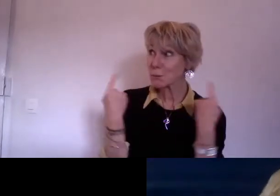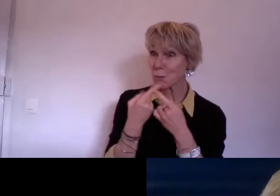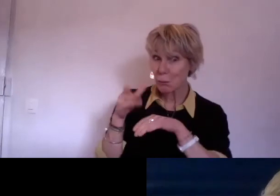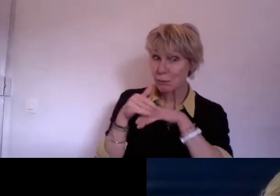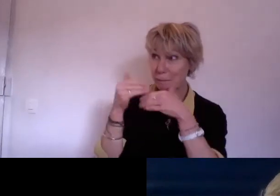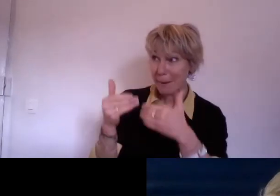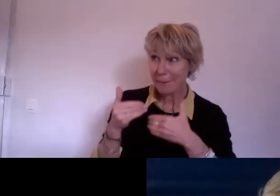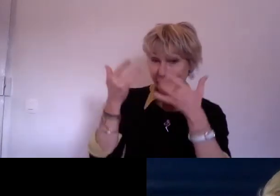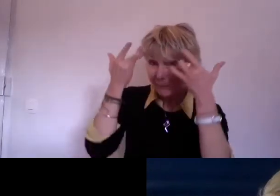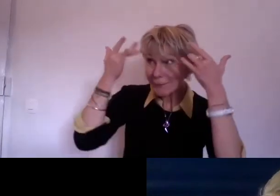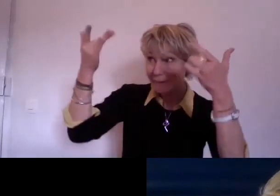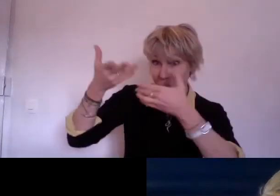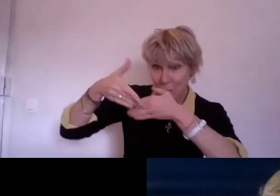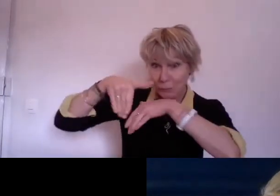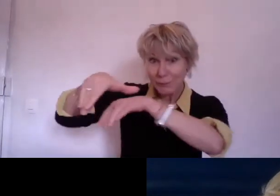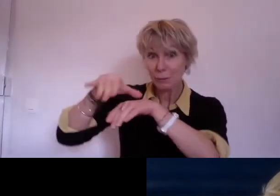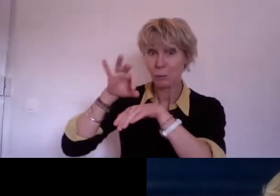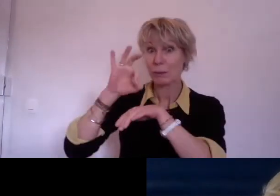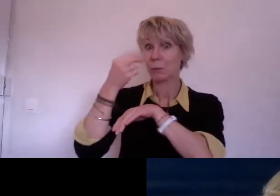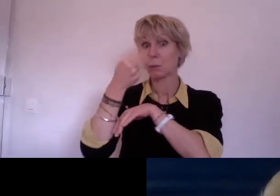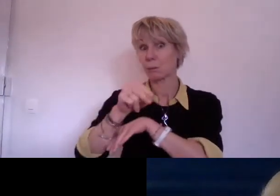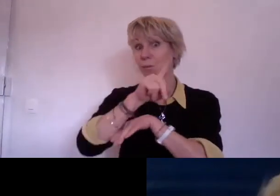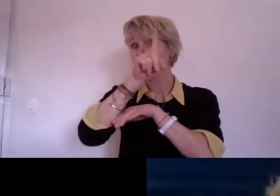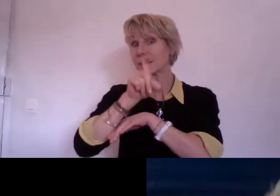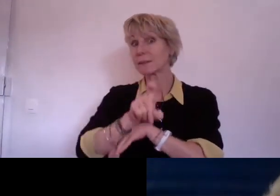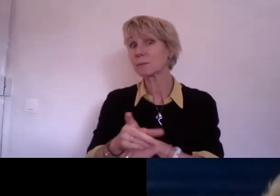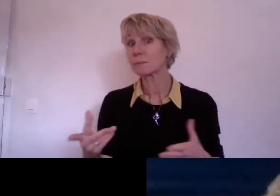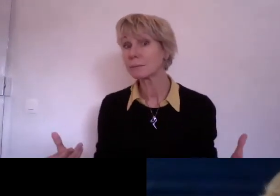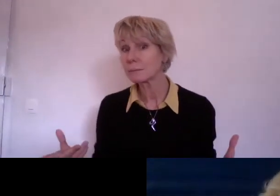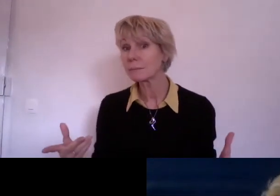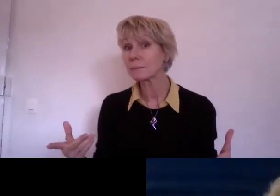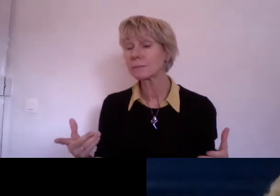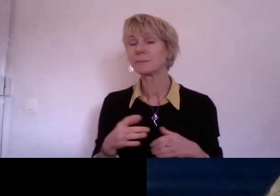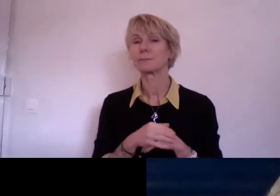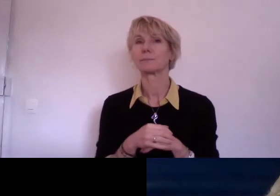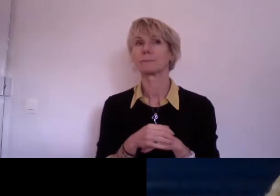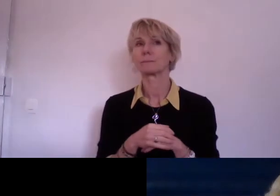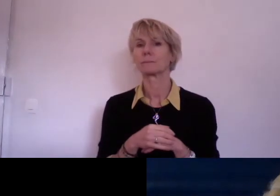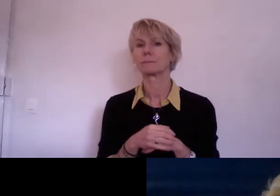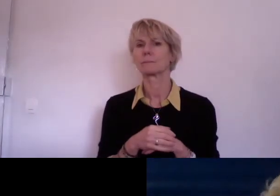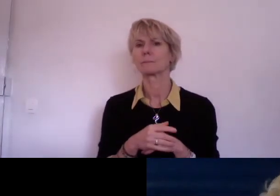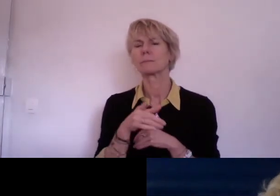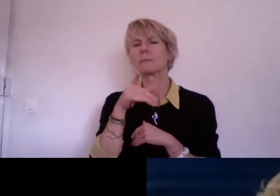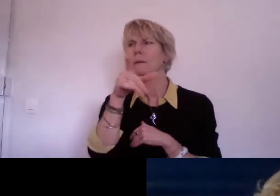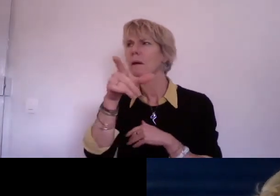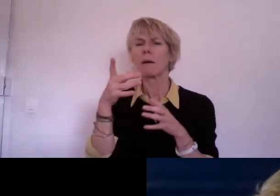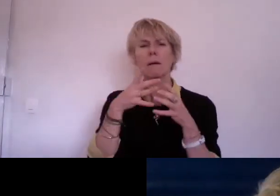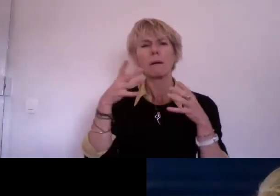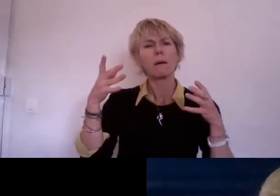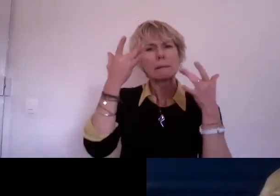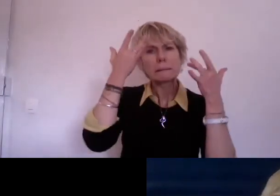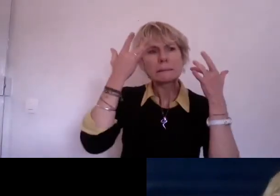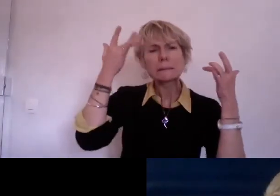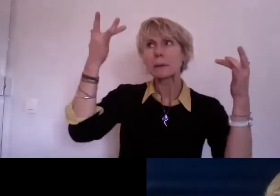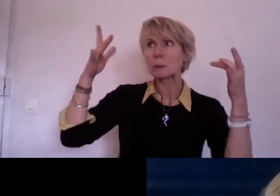comment ? Et il y a beaucoup de, pas beaucoup encore, mais quelques expériences qui sont vraiment